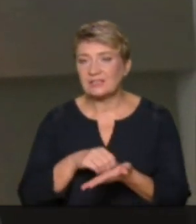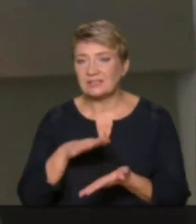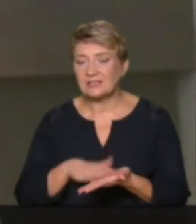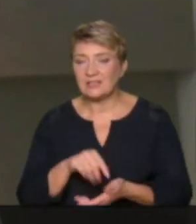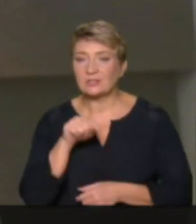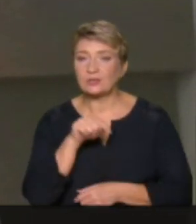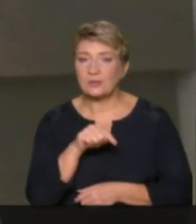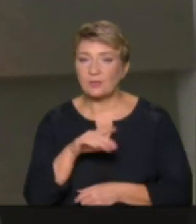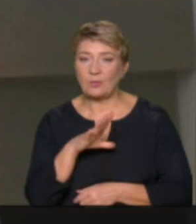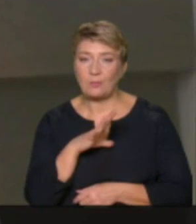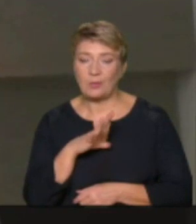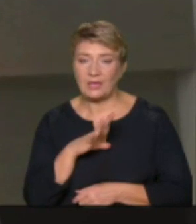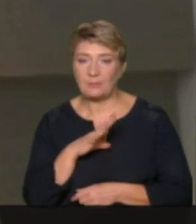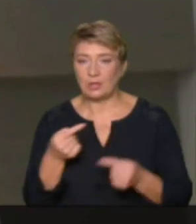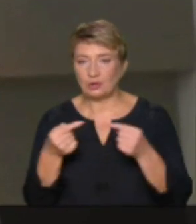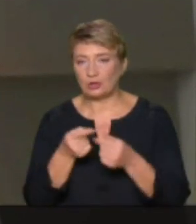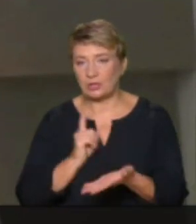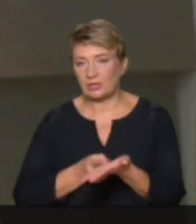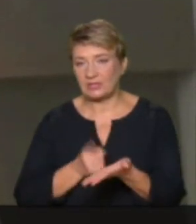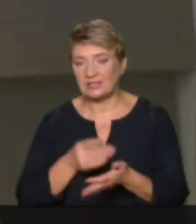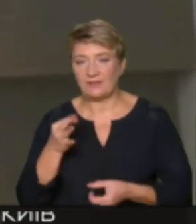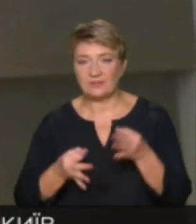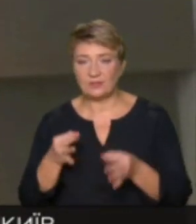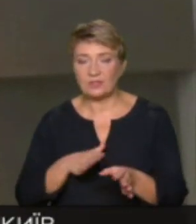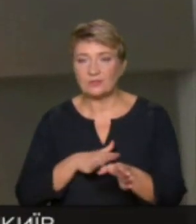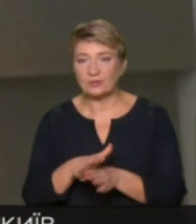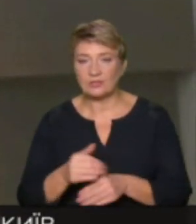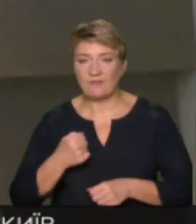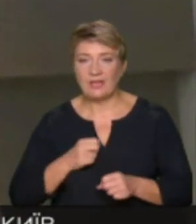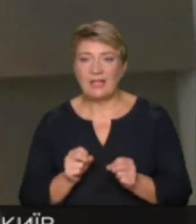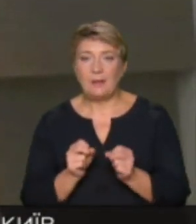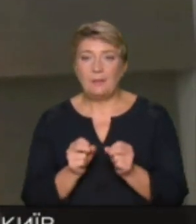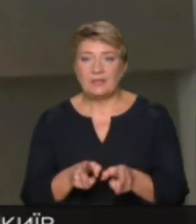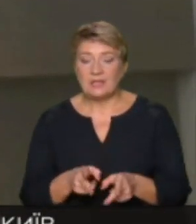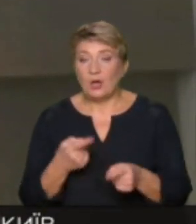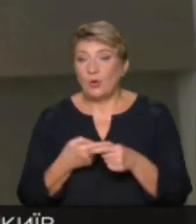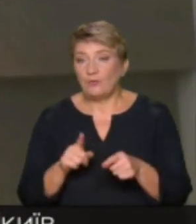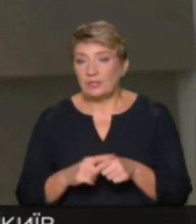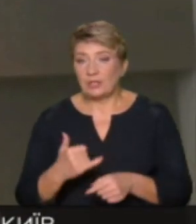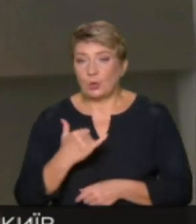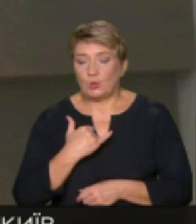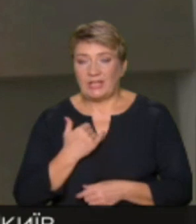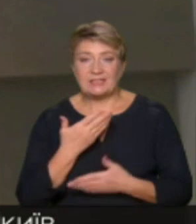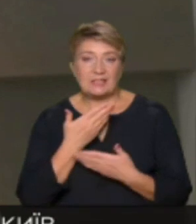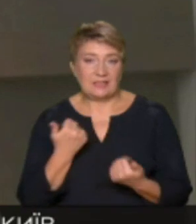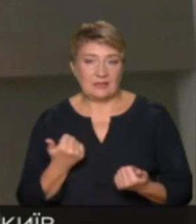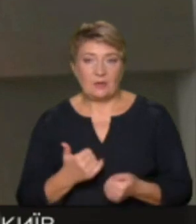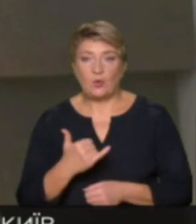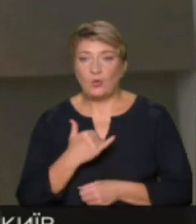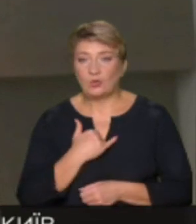потом были четкие доказательства в суде о совершении военных преступлений. Вот этого у нас нет. То есть у